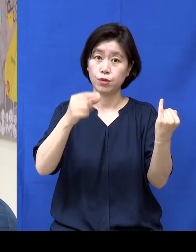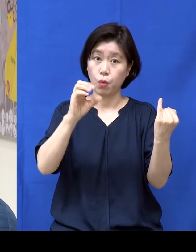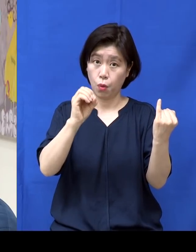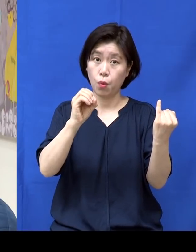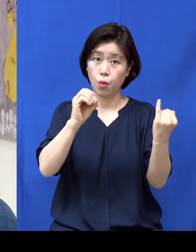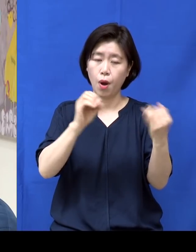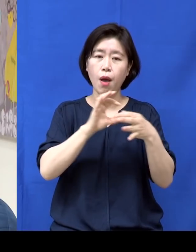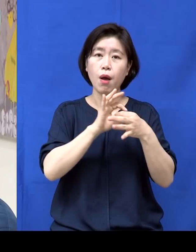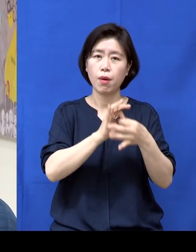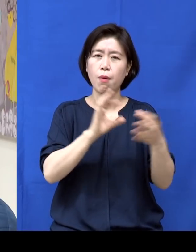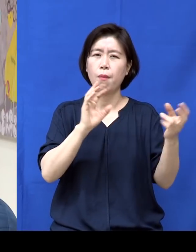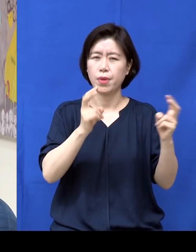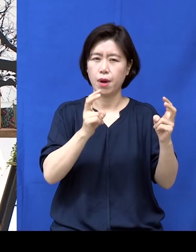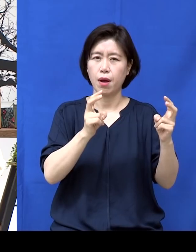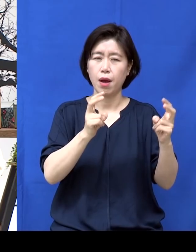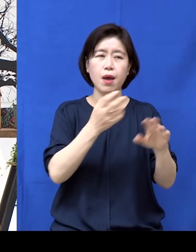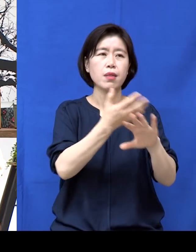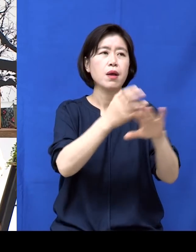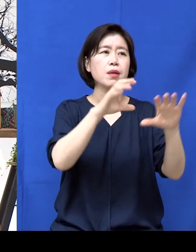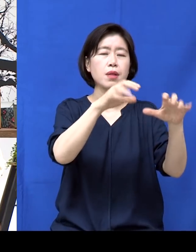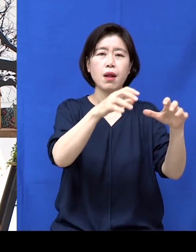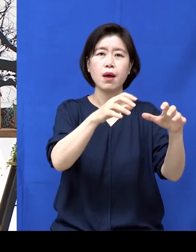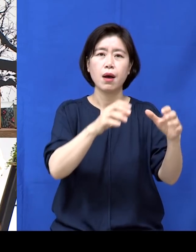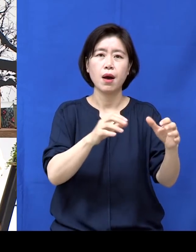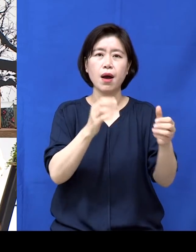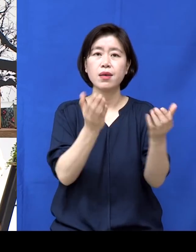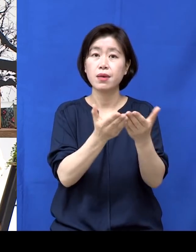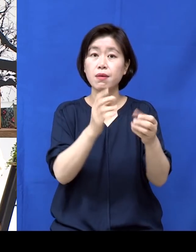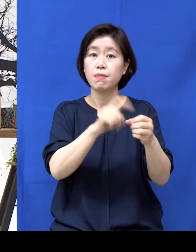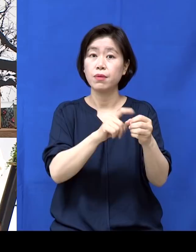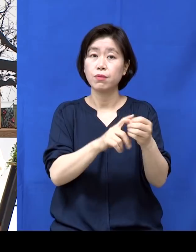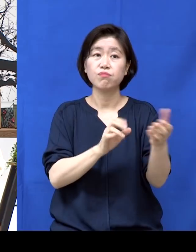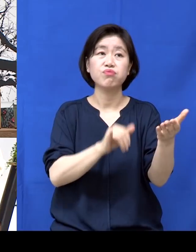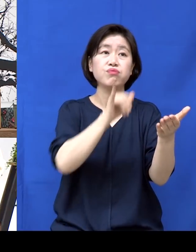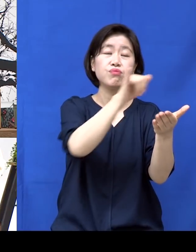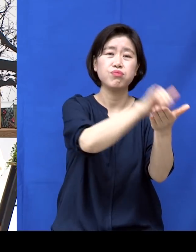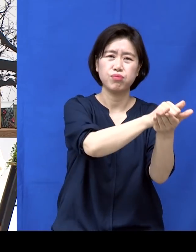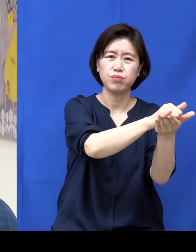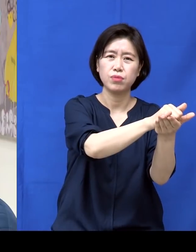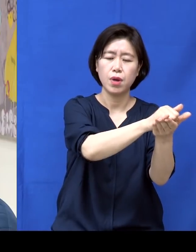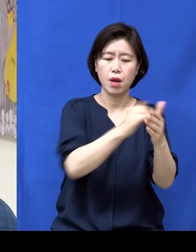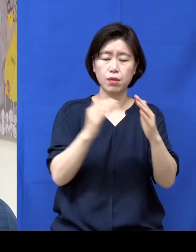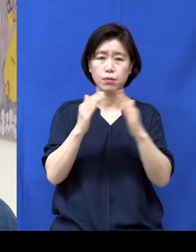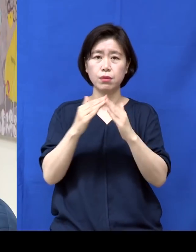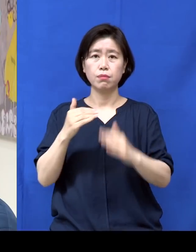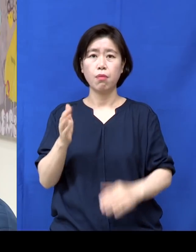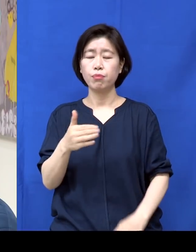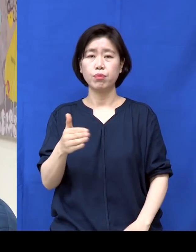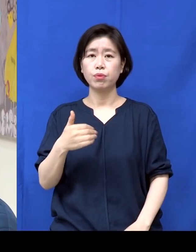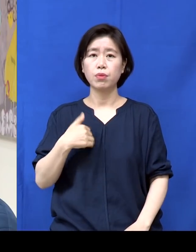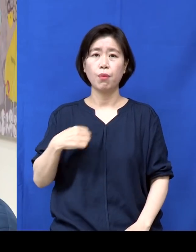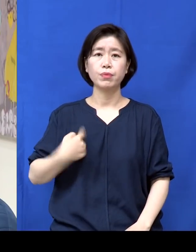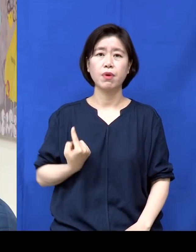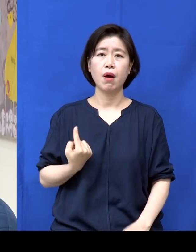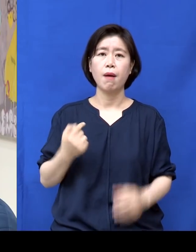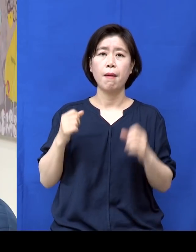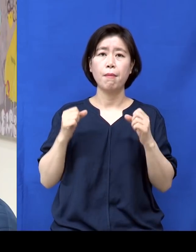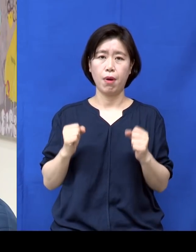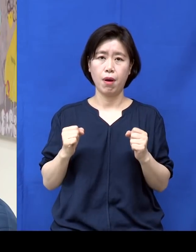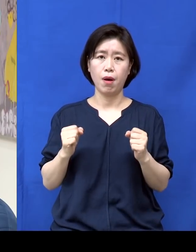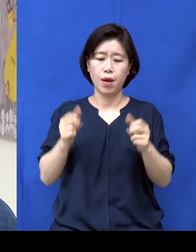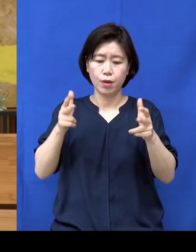네. 라오스로 해외 출장을 가 있었어요. 예. 그래서 집에서 저 혼자 남아 있었고 네. 그 일을 일주일 동안